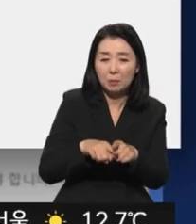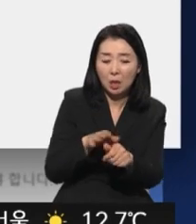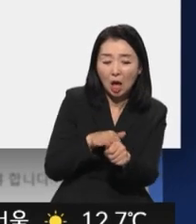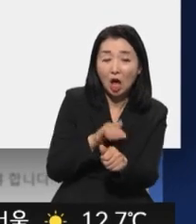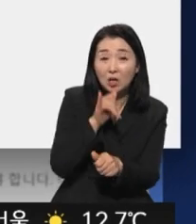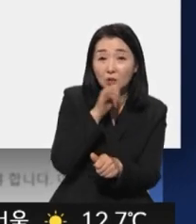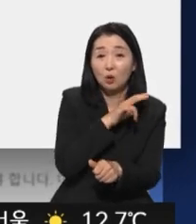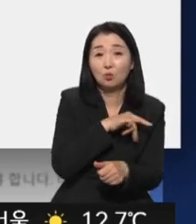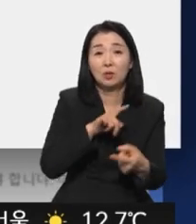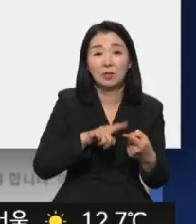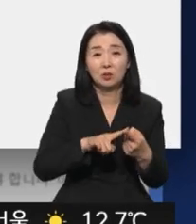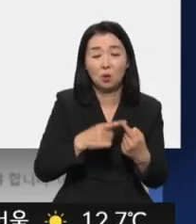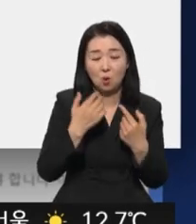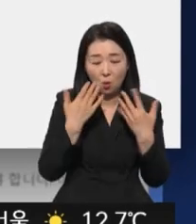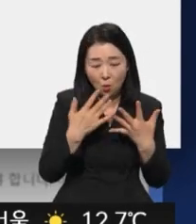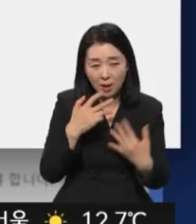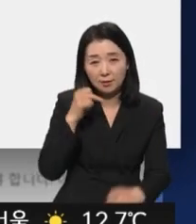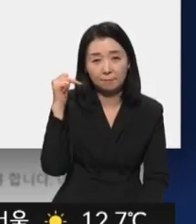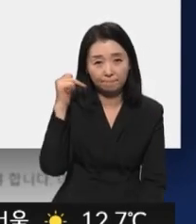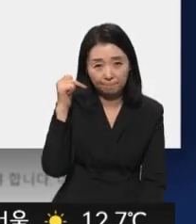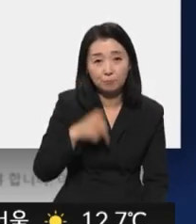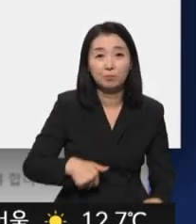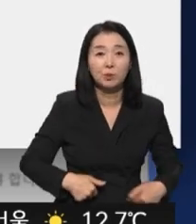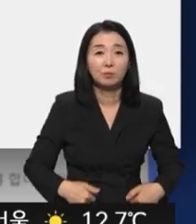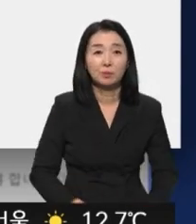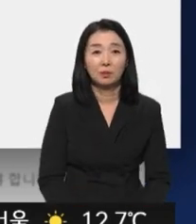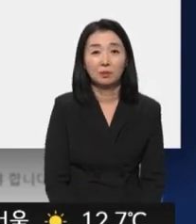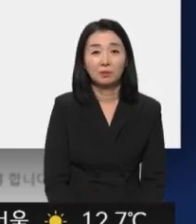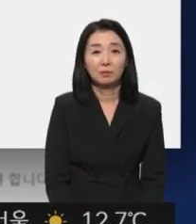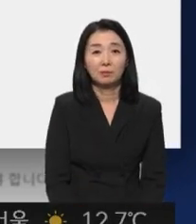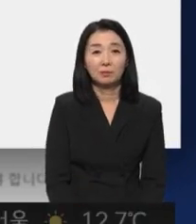의원들에 대해서도 철저한 진실규명이